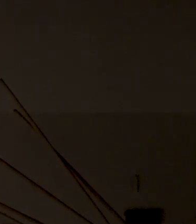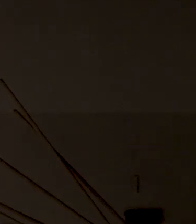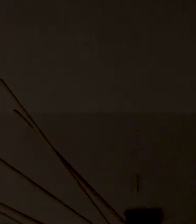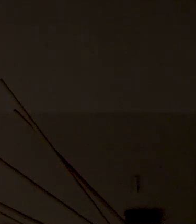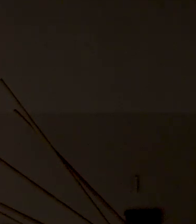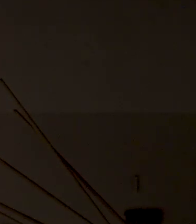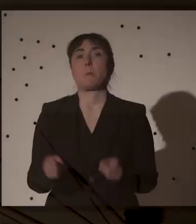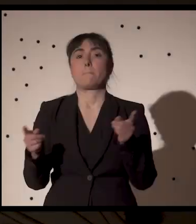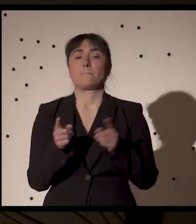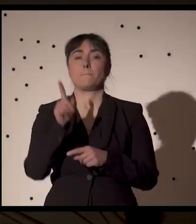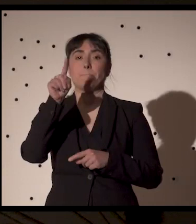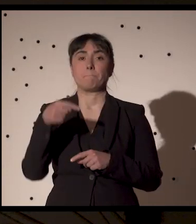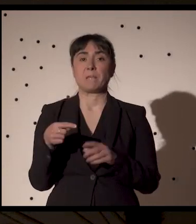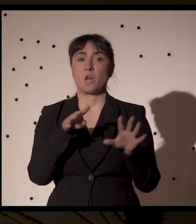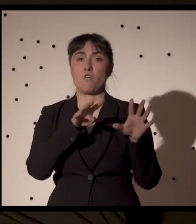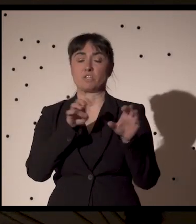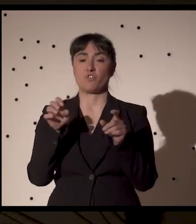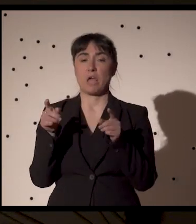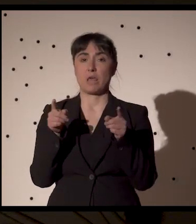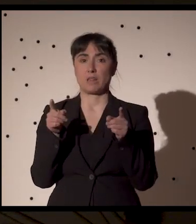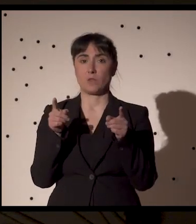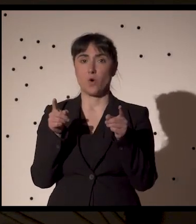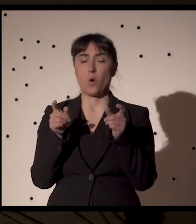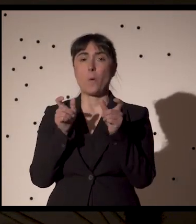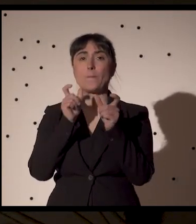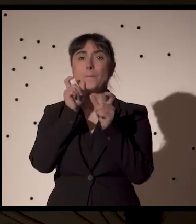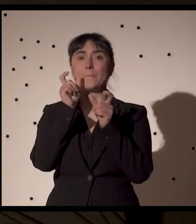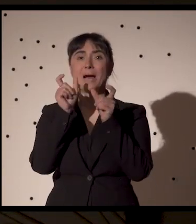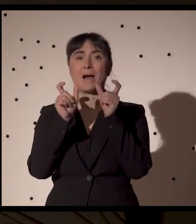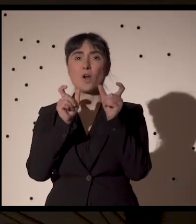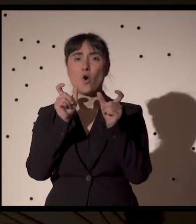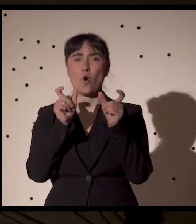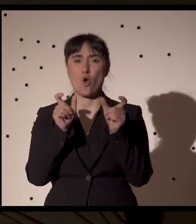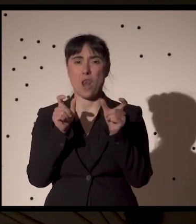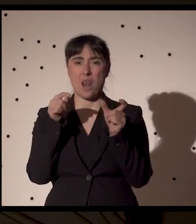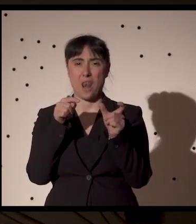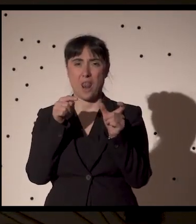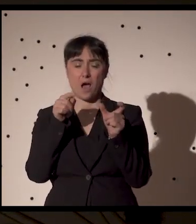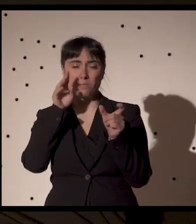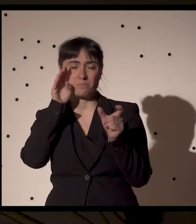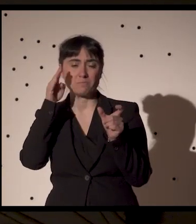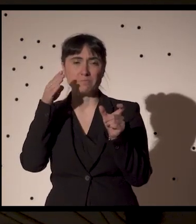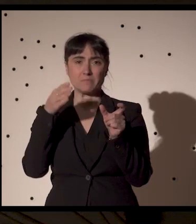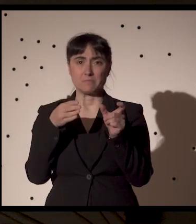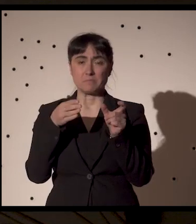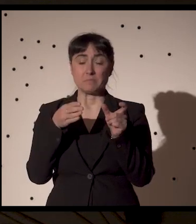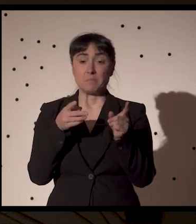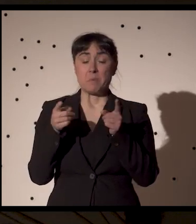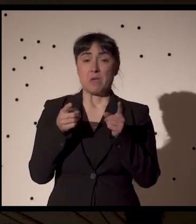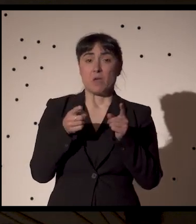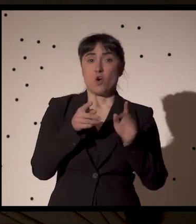era stata messa in discussione da molte pratiche teatrali gli anni 80 e gli anni 90 sono stati probabilmente